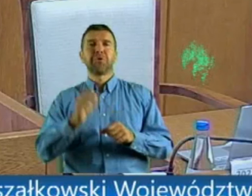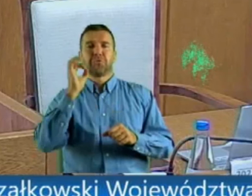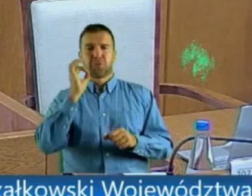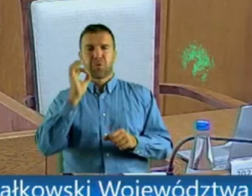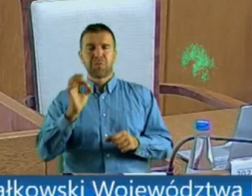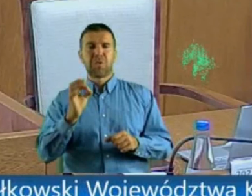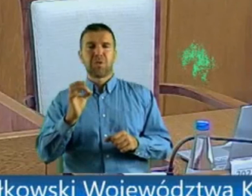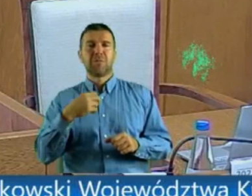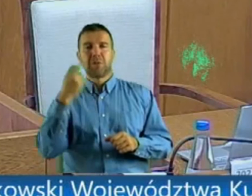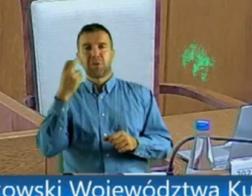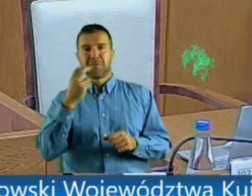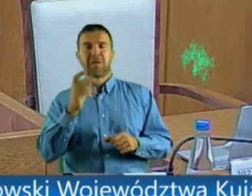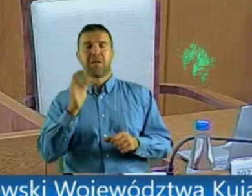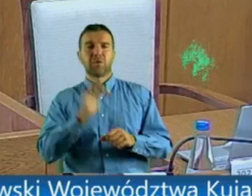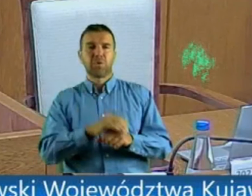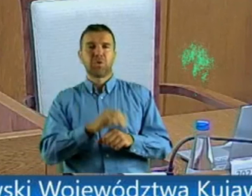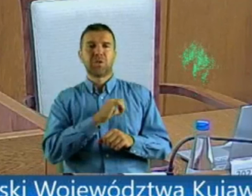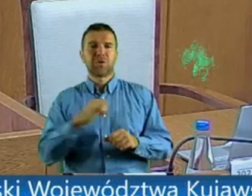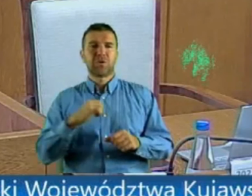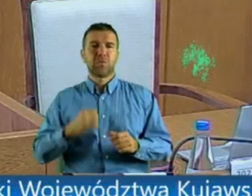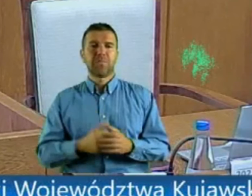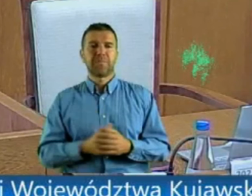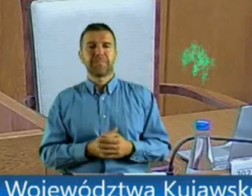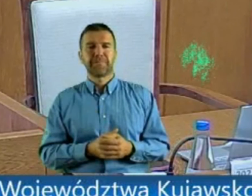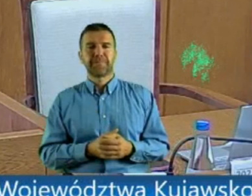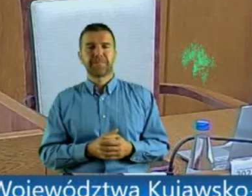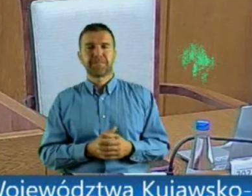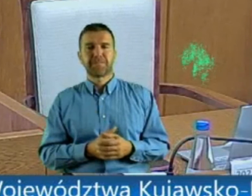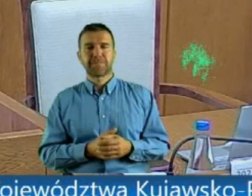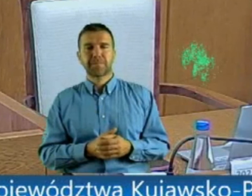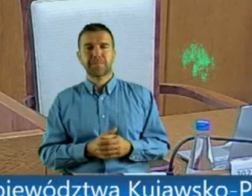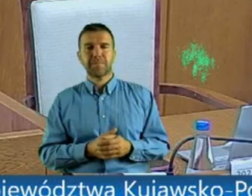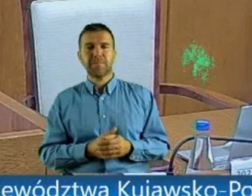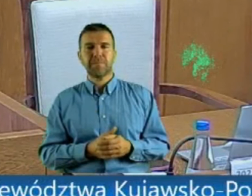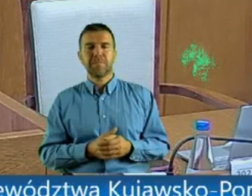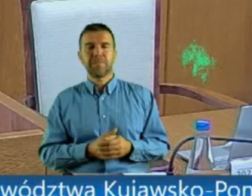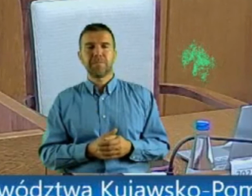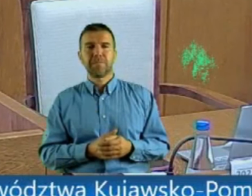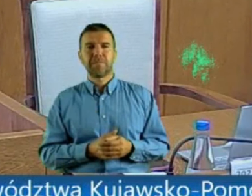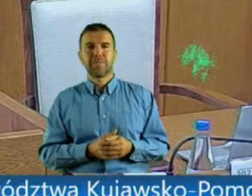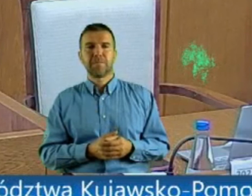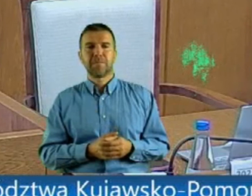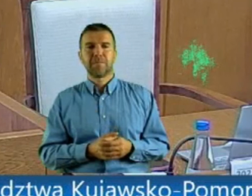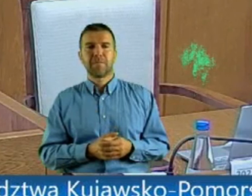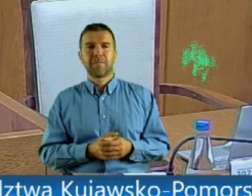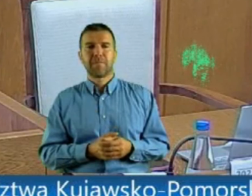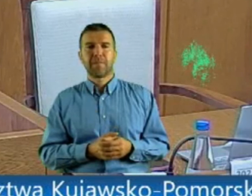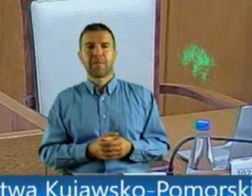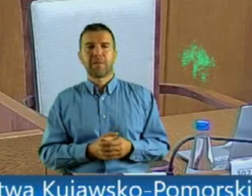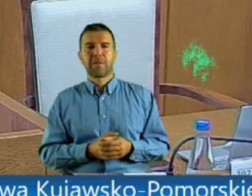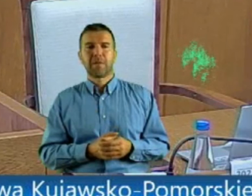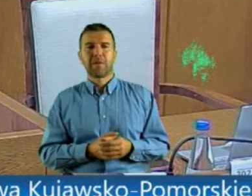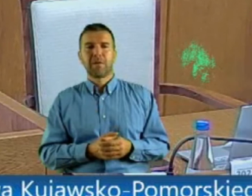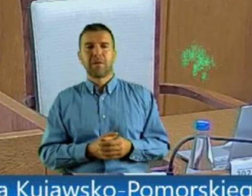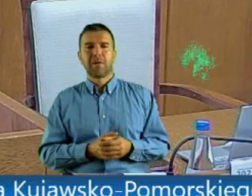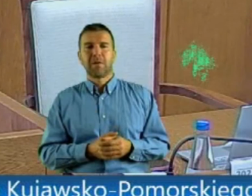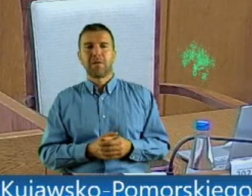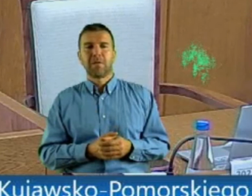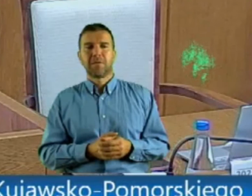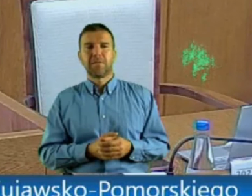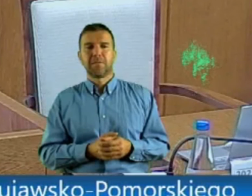do zainteresowania się tą inicjatywą ze strony województwa świętokrzyskiego i pana przewodniczącego. Za to bardzo serdecznie dziękuję panu i